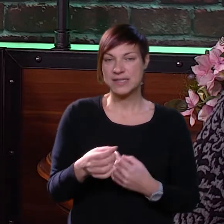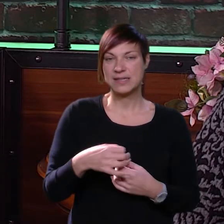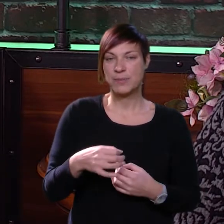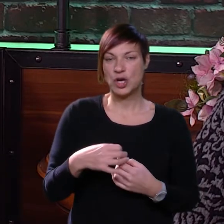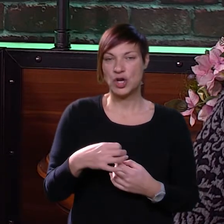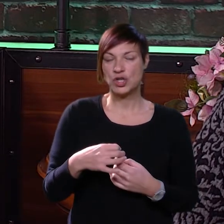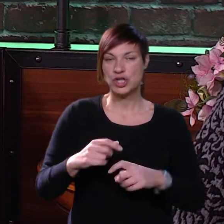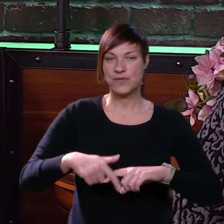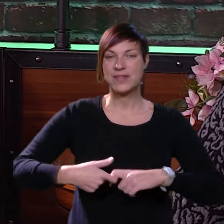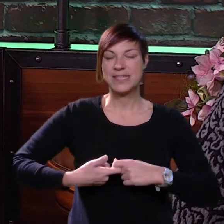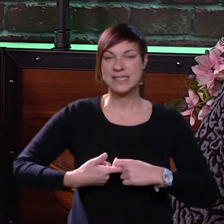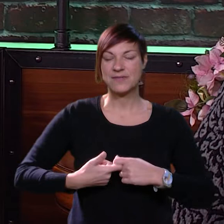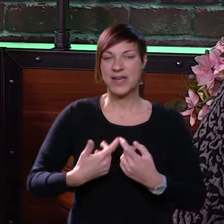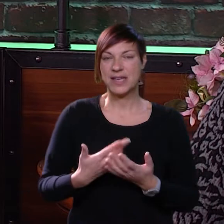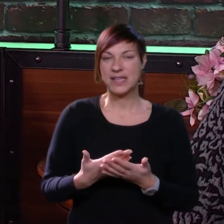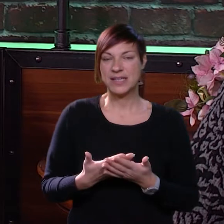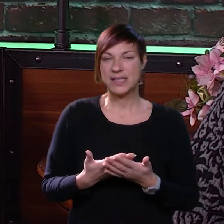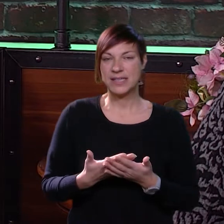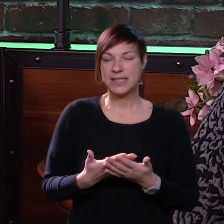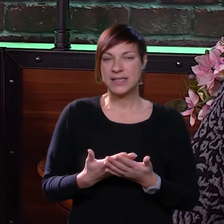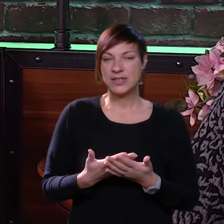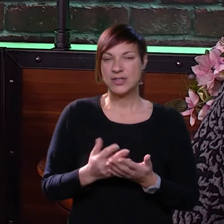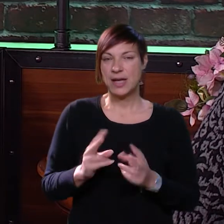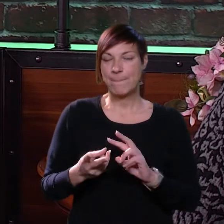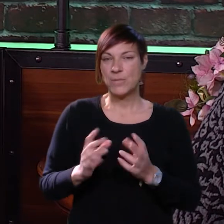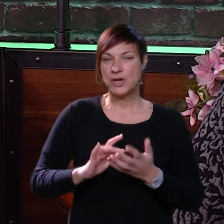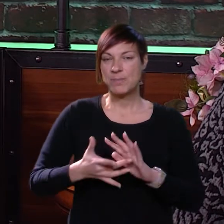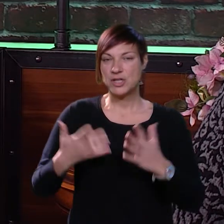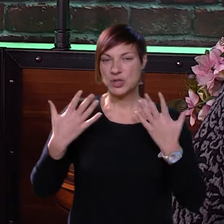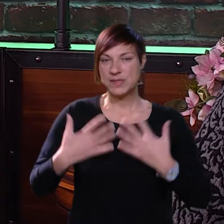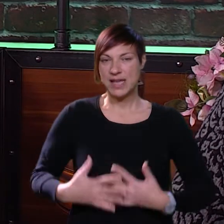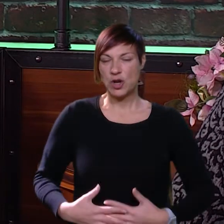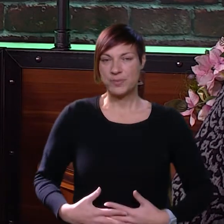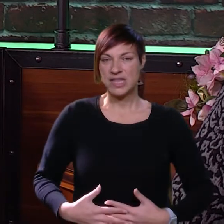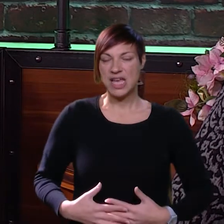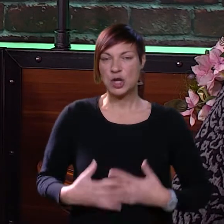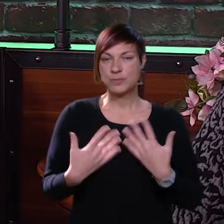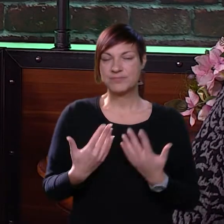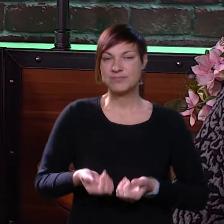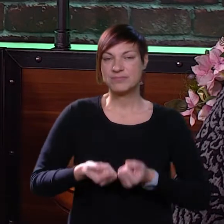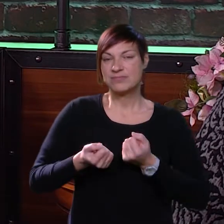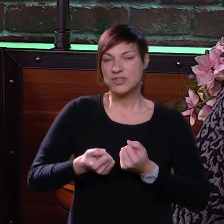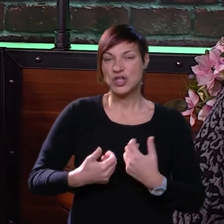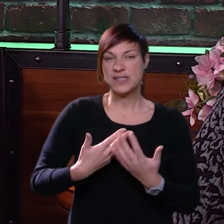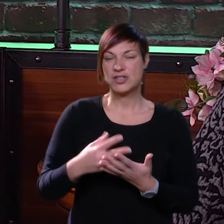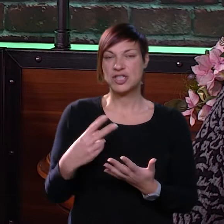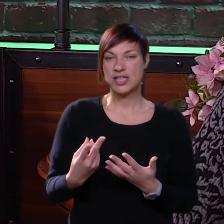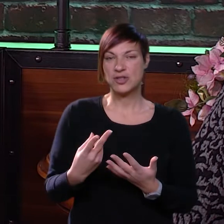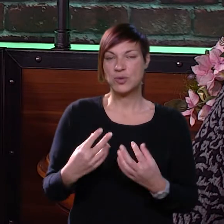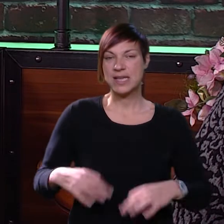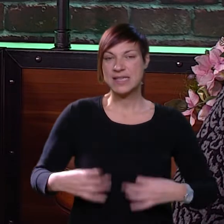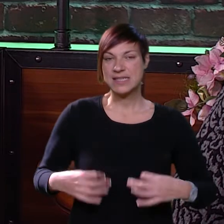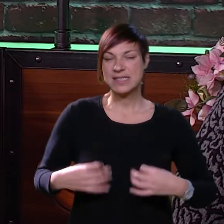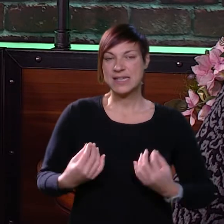onih osnovnih stvari, to je taj poremećaj u cijelom tijelu, nose i određene